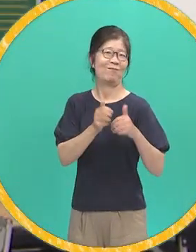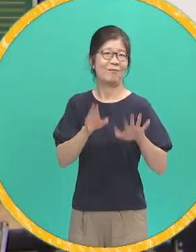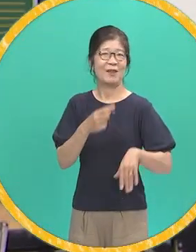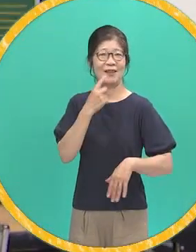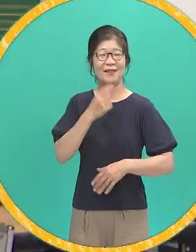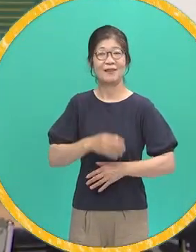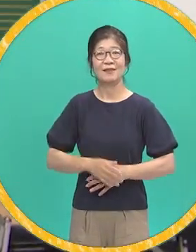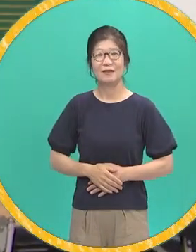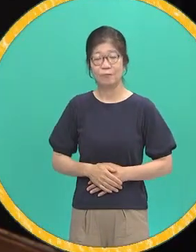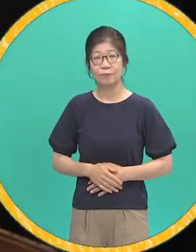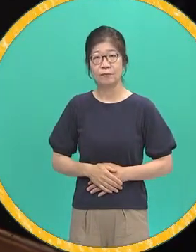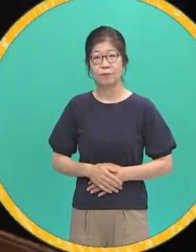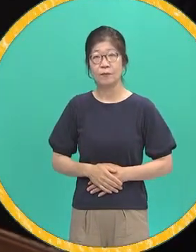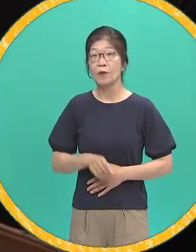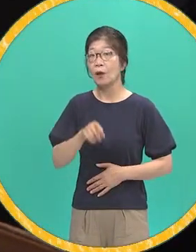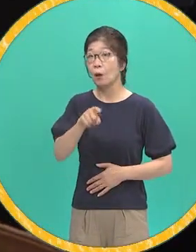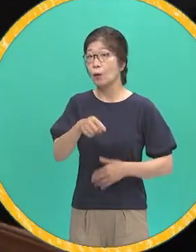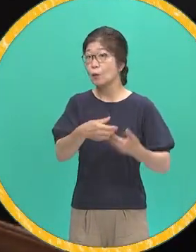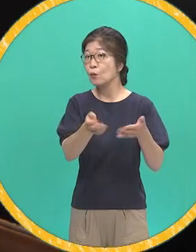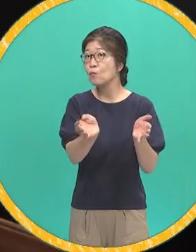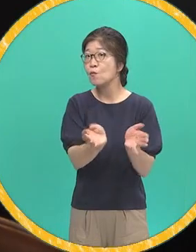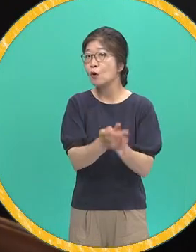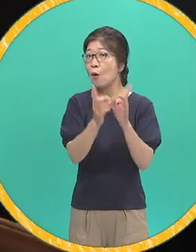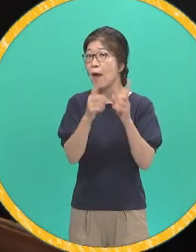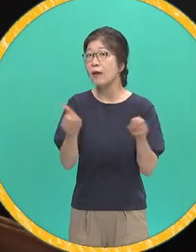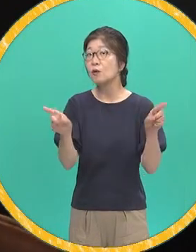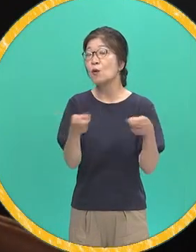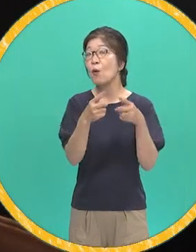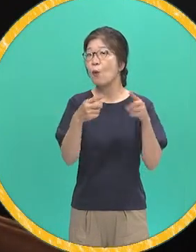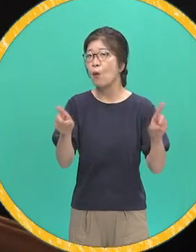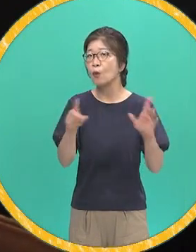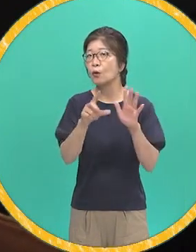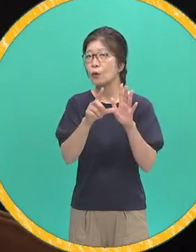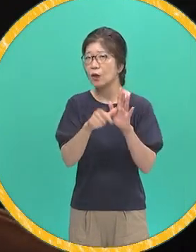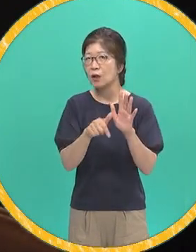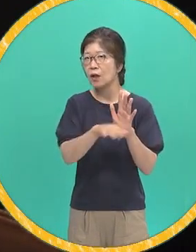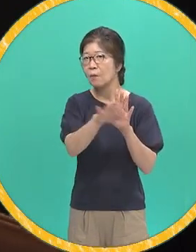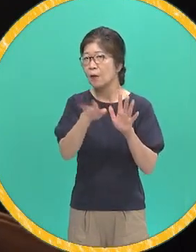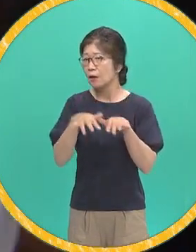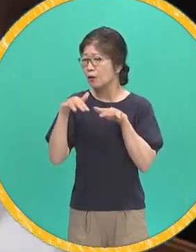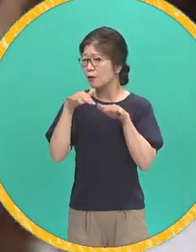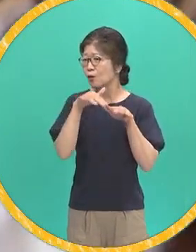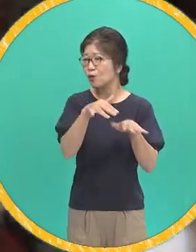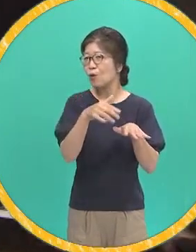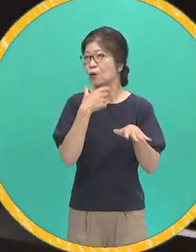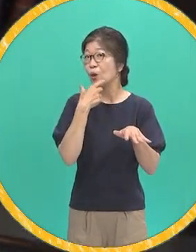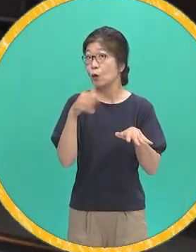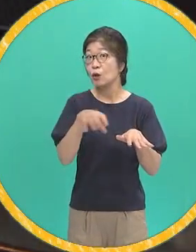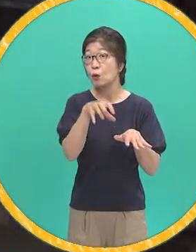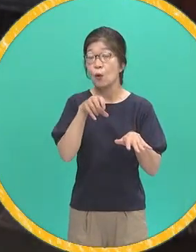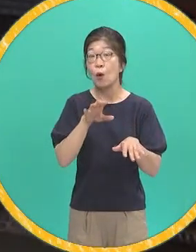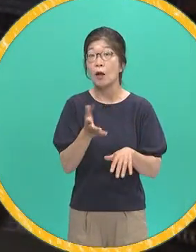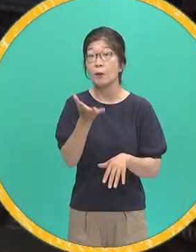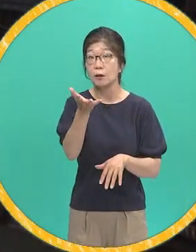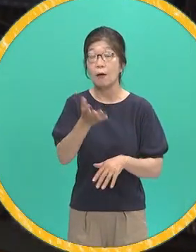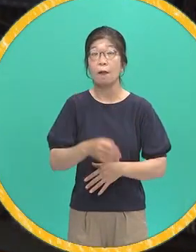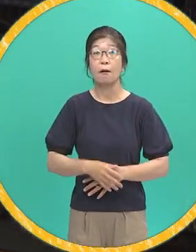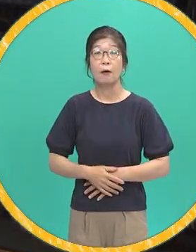何かこう警察音楽隊の演奏の中で注目してほしいポイントってありますか私